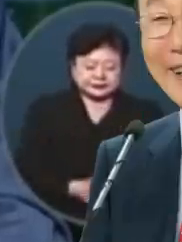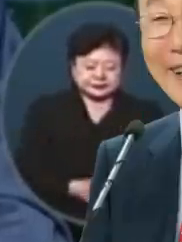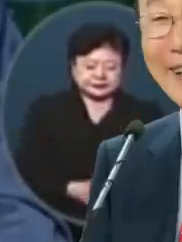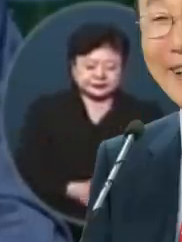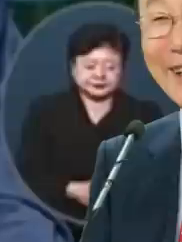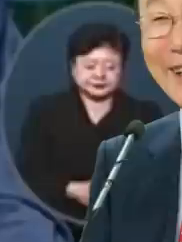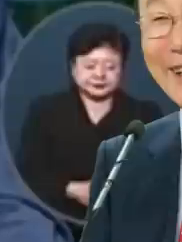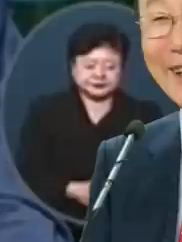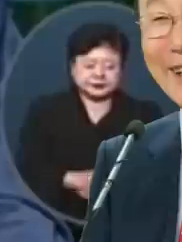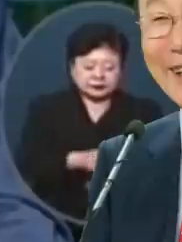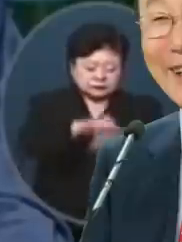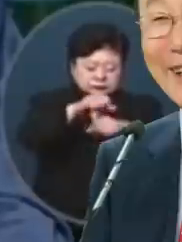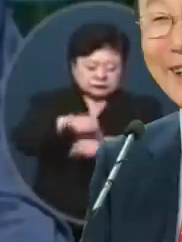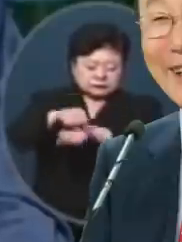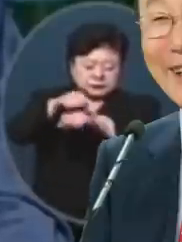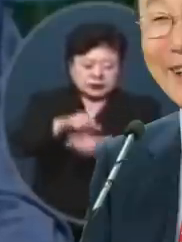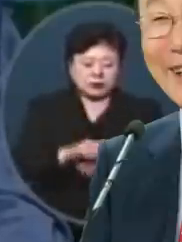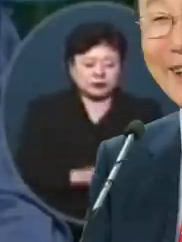산옥 쌓아놓고